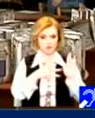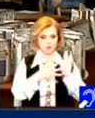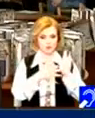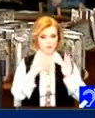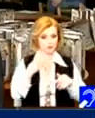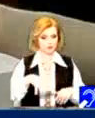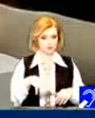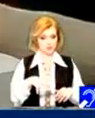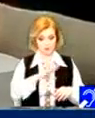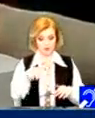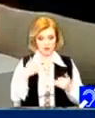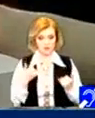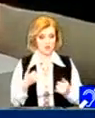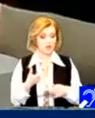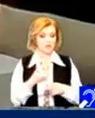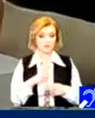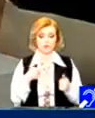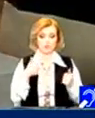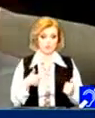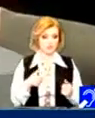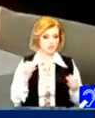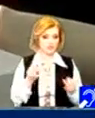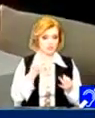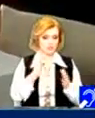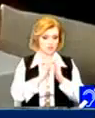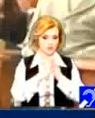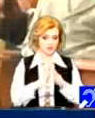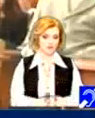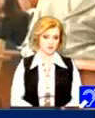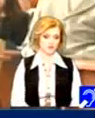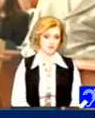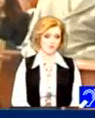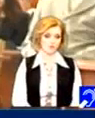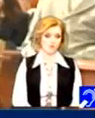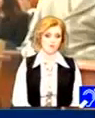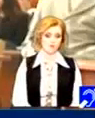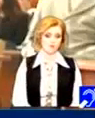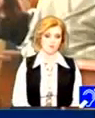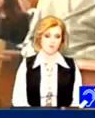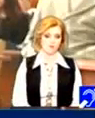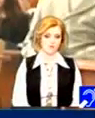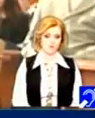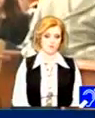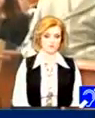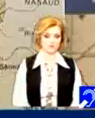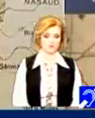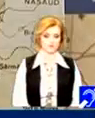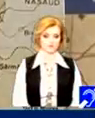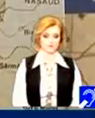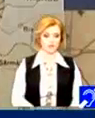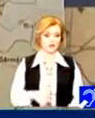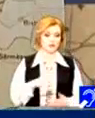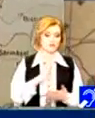ziua de azi. Mi se pare o idee extraordinară, deoarece foarte multe cărți deja au devenit